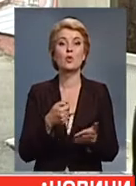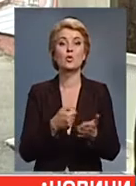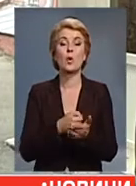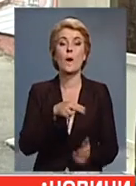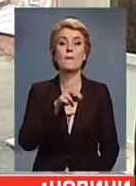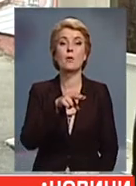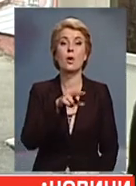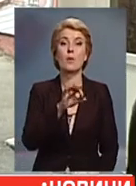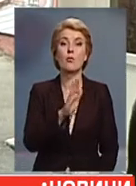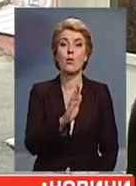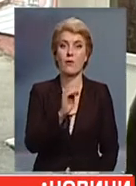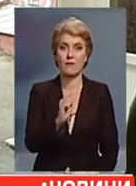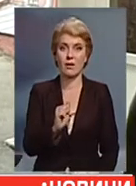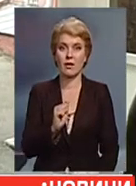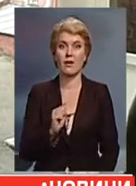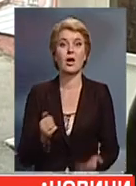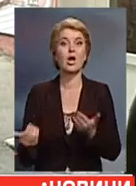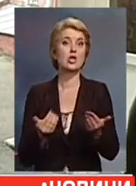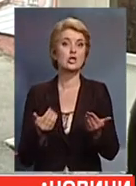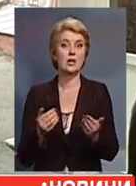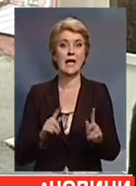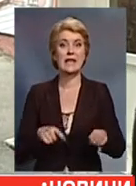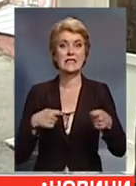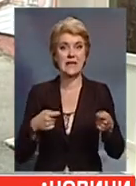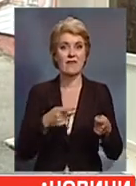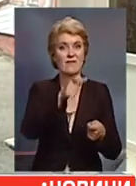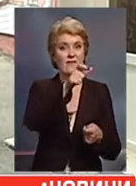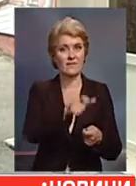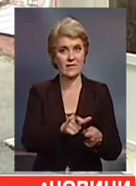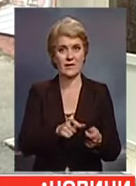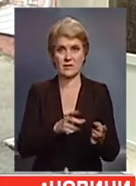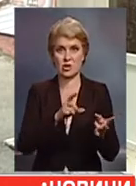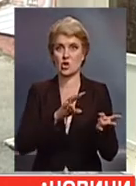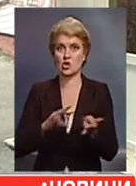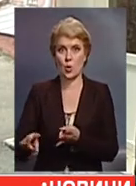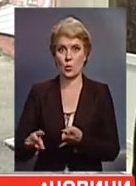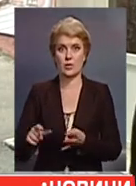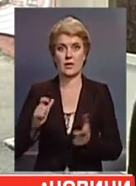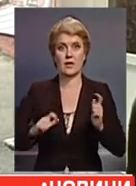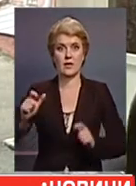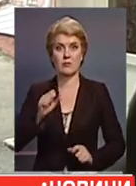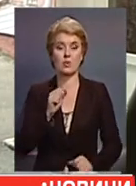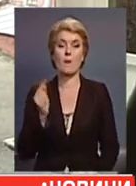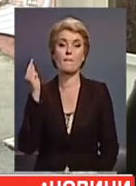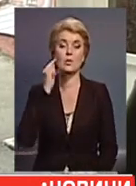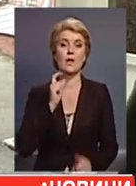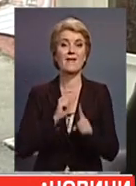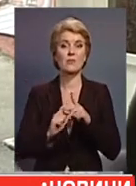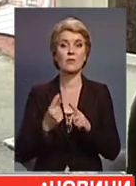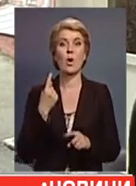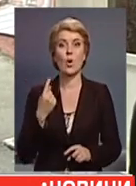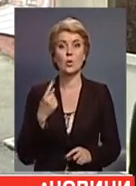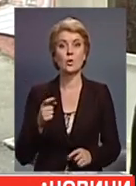Олександра Попова і чи завдав саме він шкоди їм. І ось можемо почути відповідь одного